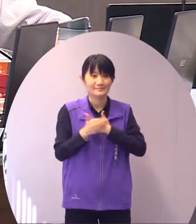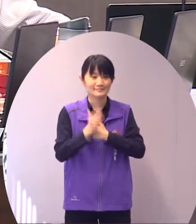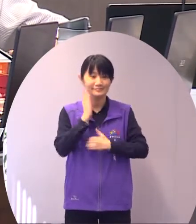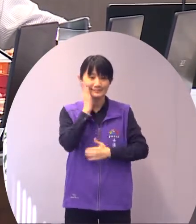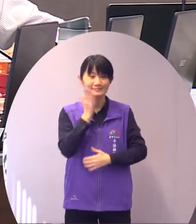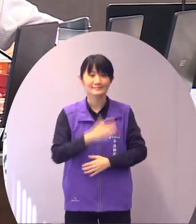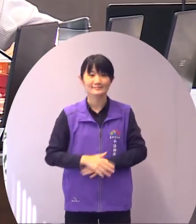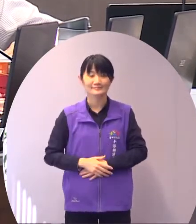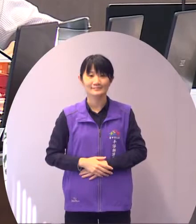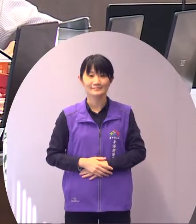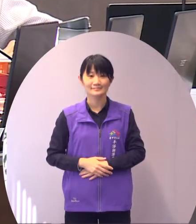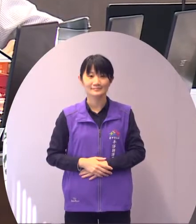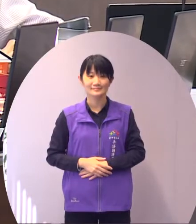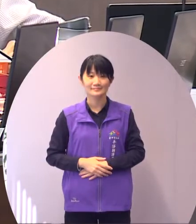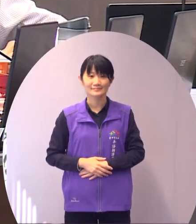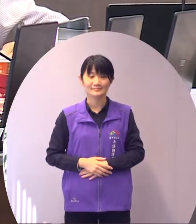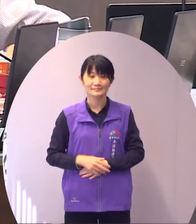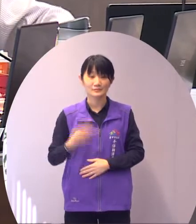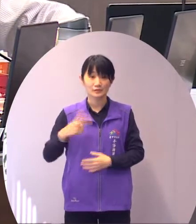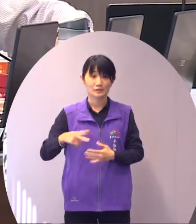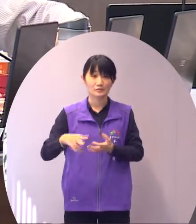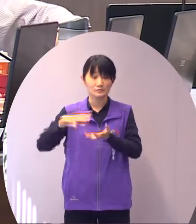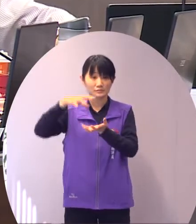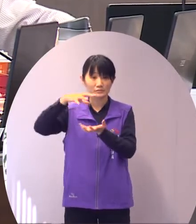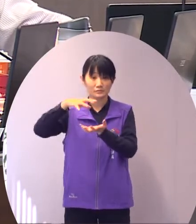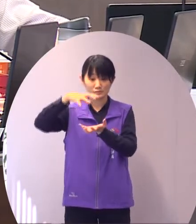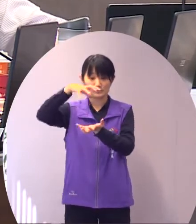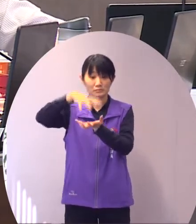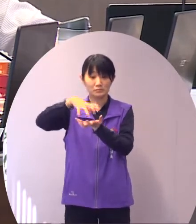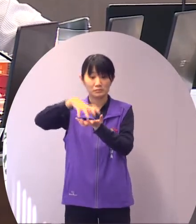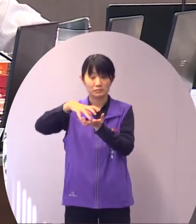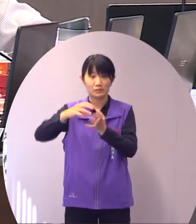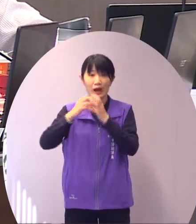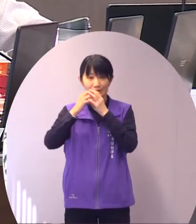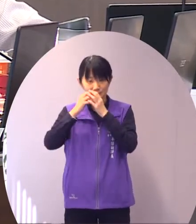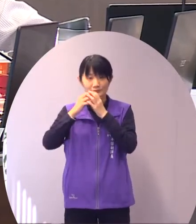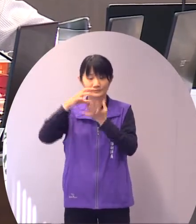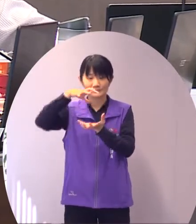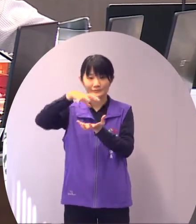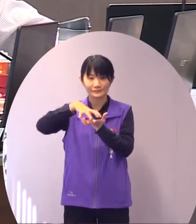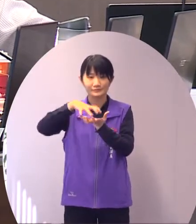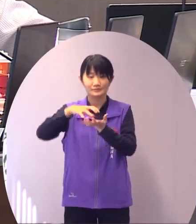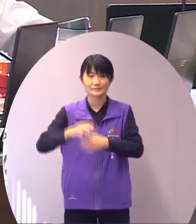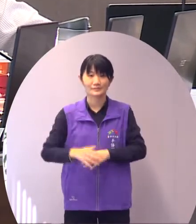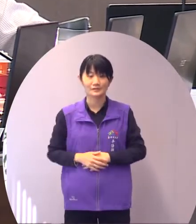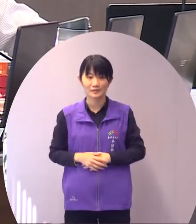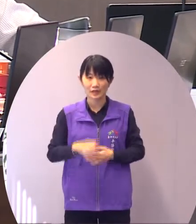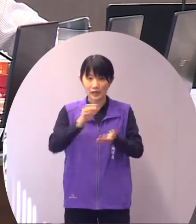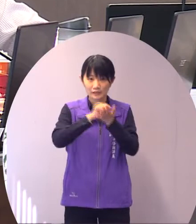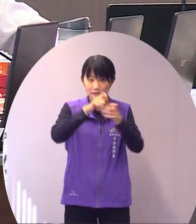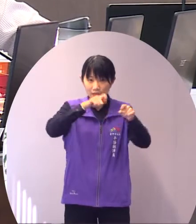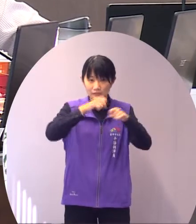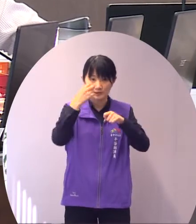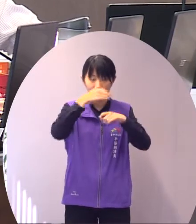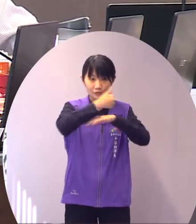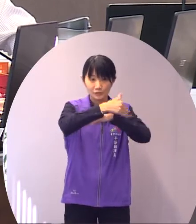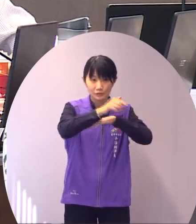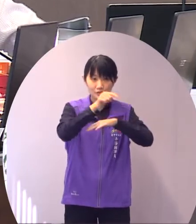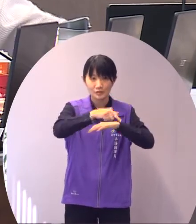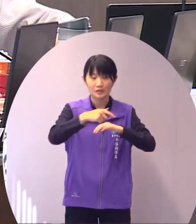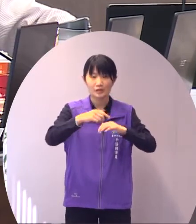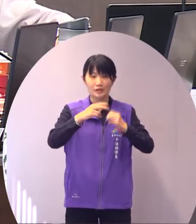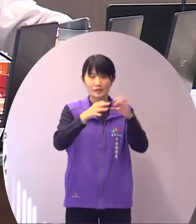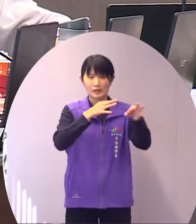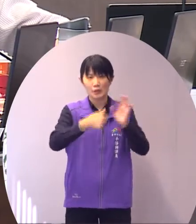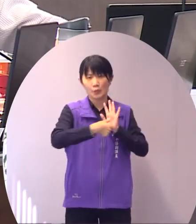话在铝盒泡芙的话是审计新村的排队名店，所以这部分也非常感谢